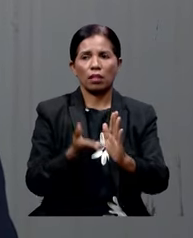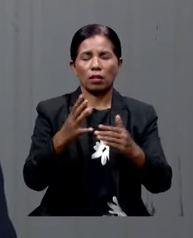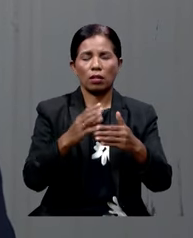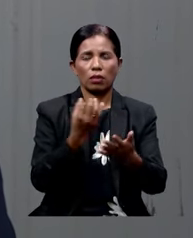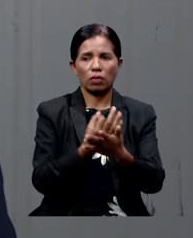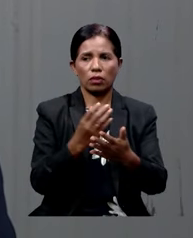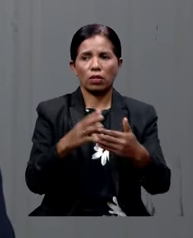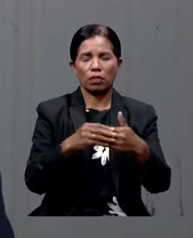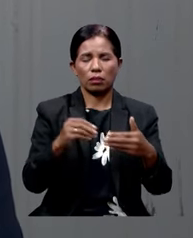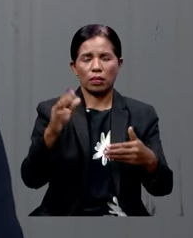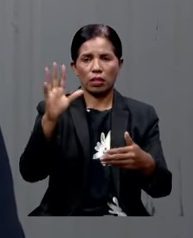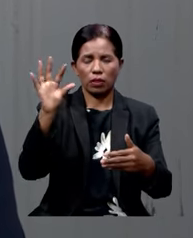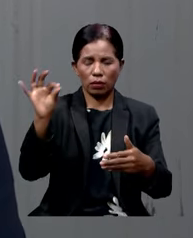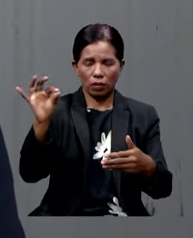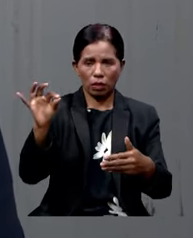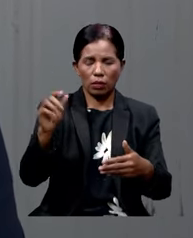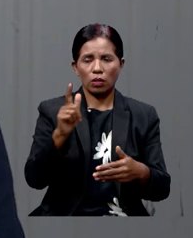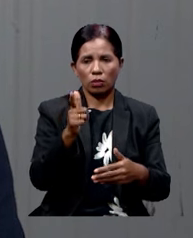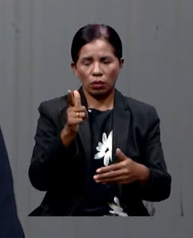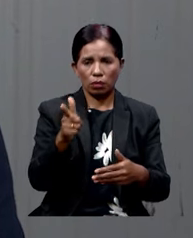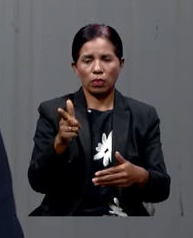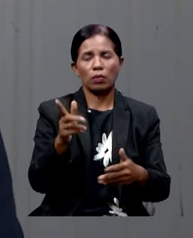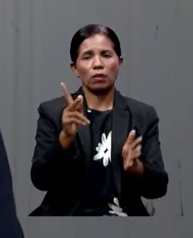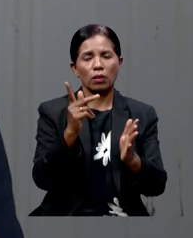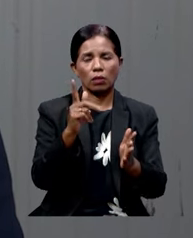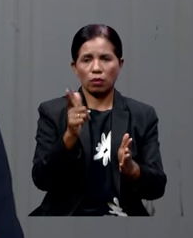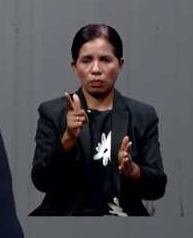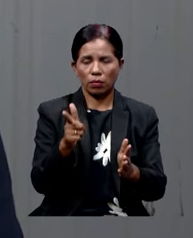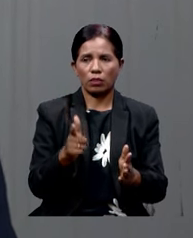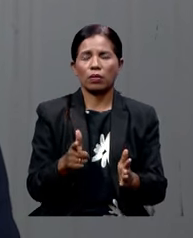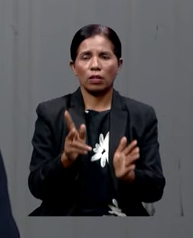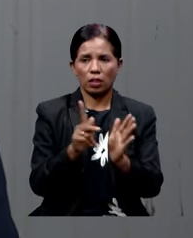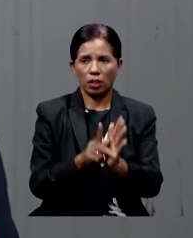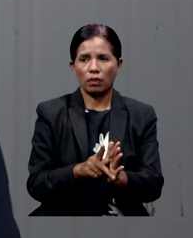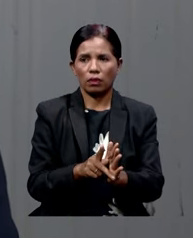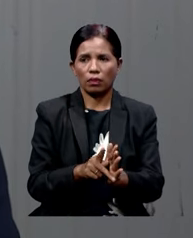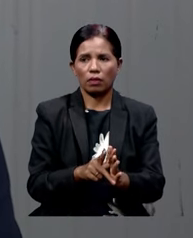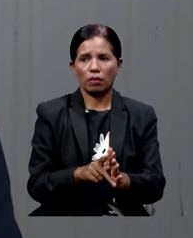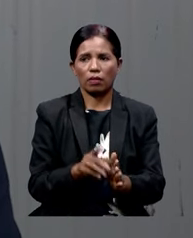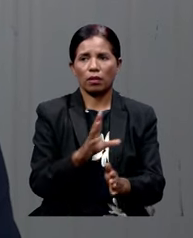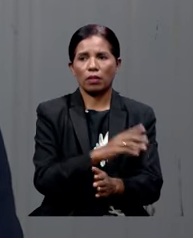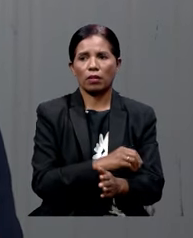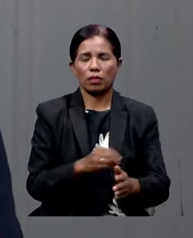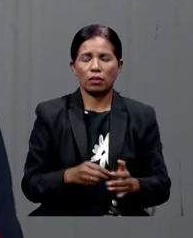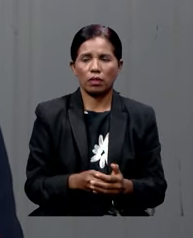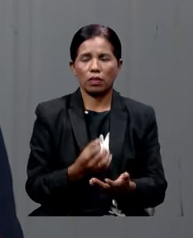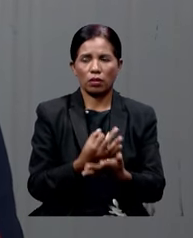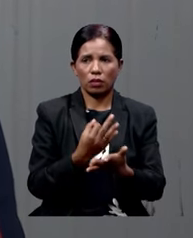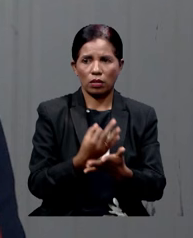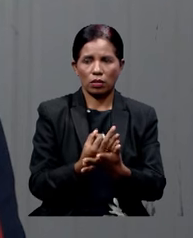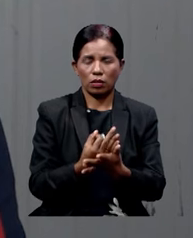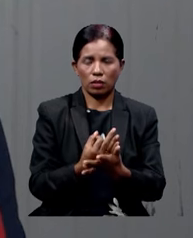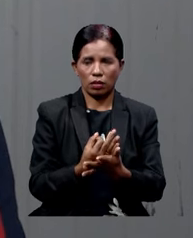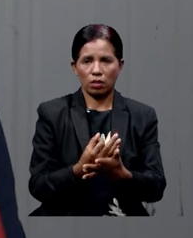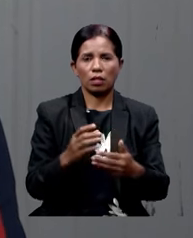$9 ba 20 kilo. Governo konta subsidi ne kada kilograma 20 sen. Agora ada fase